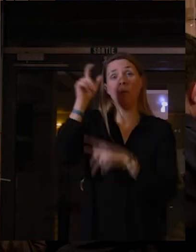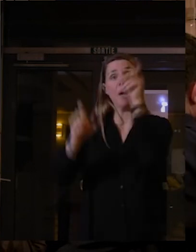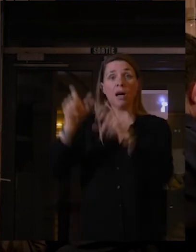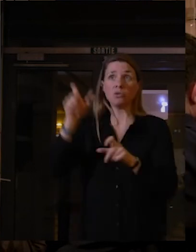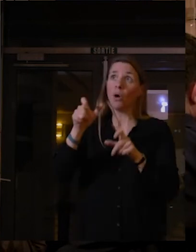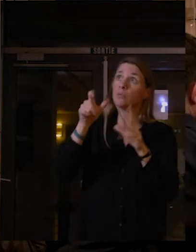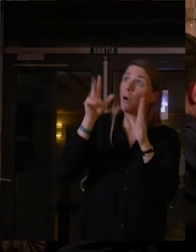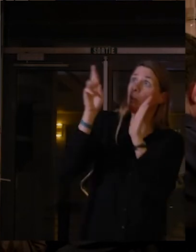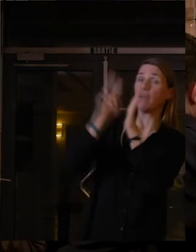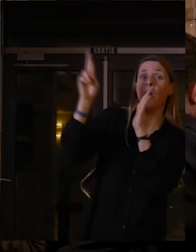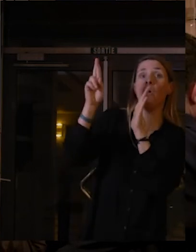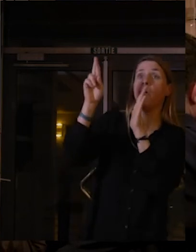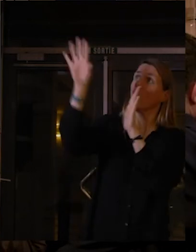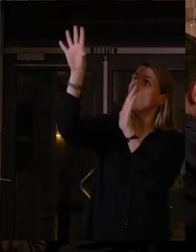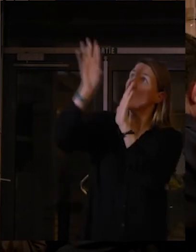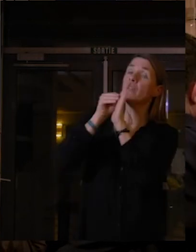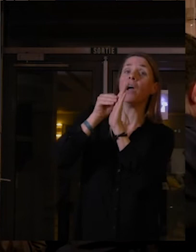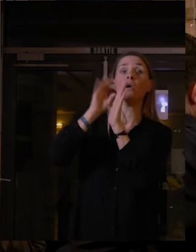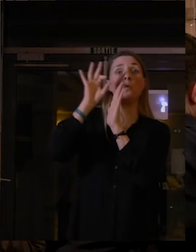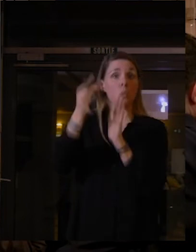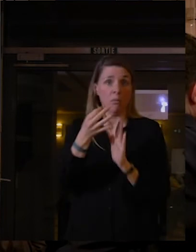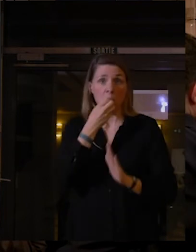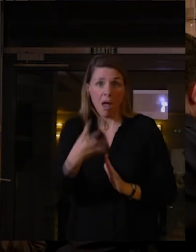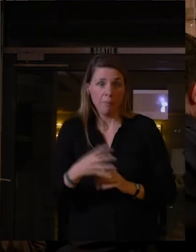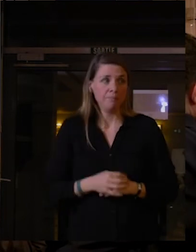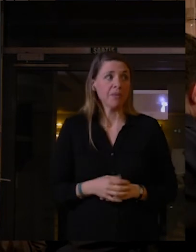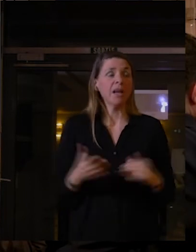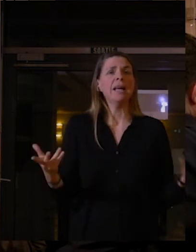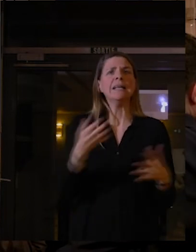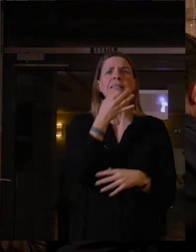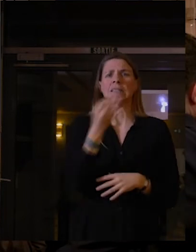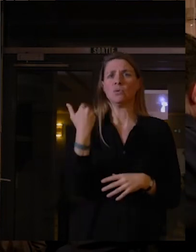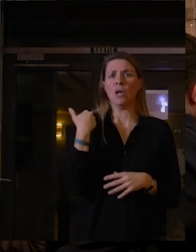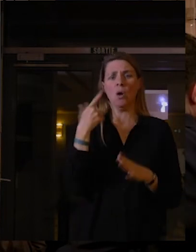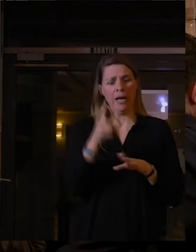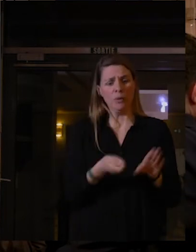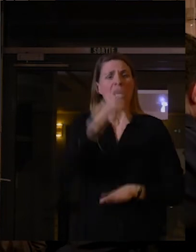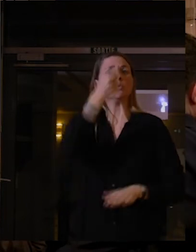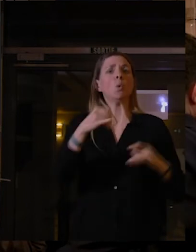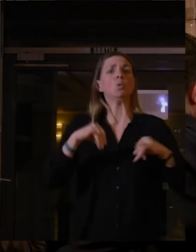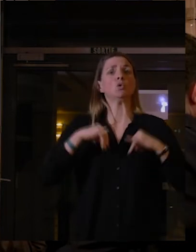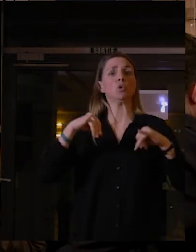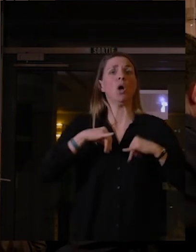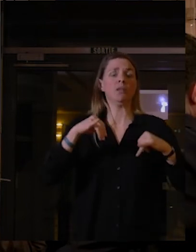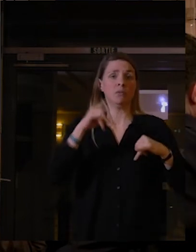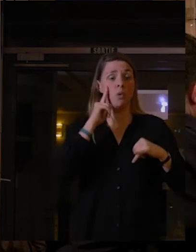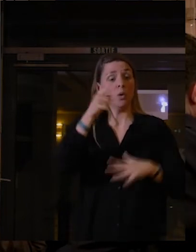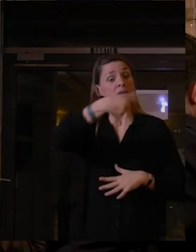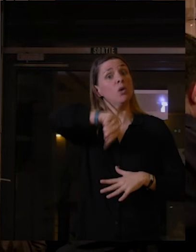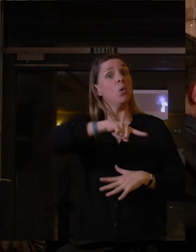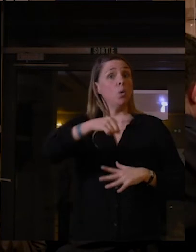se raccrocher, et c'est très bien. Mais on parlait tout à l'heure de l'éducation des jeunes, notamment, parce que c'est eux qui